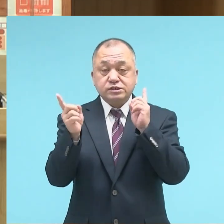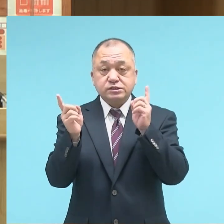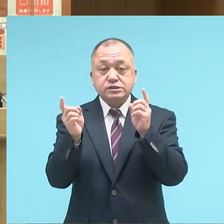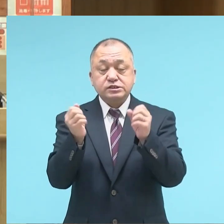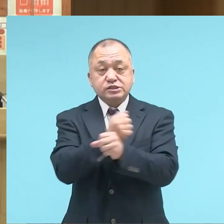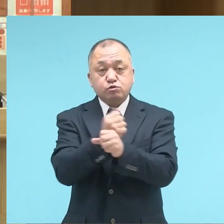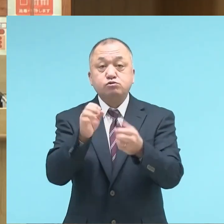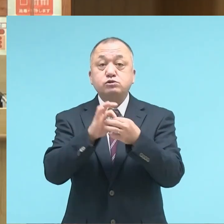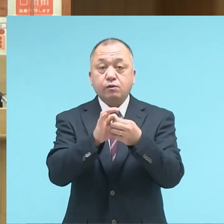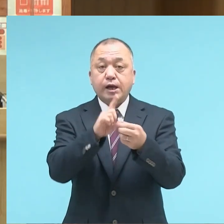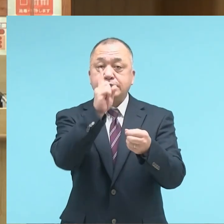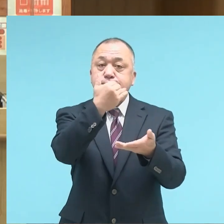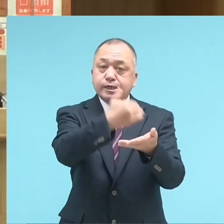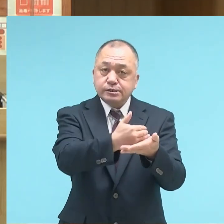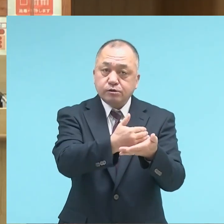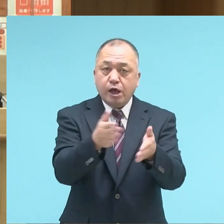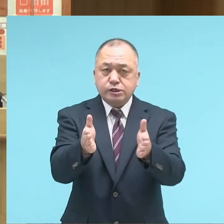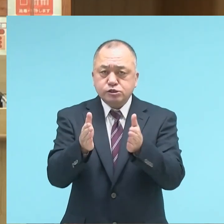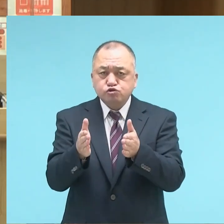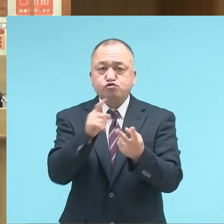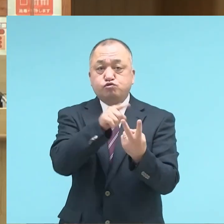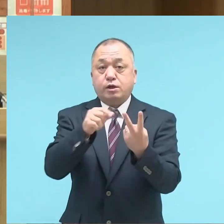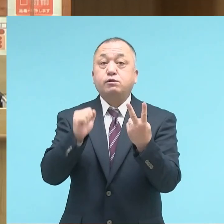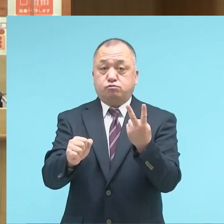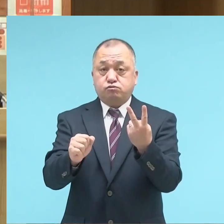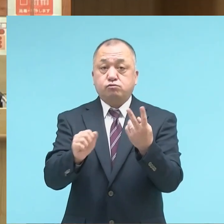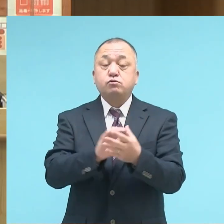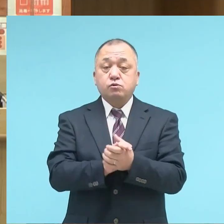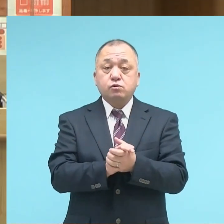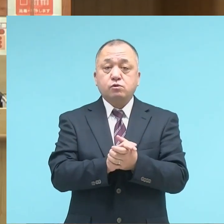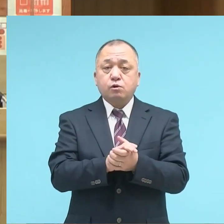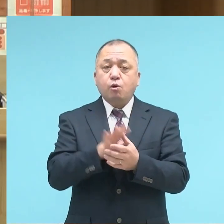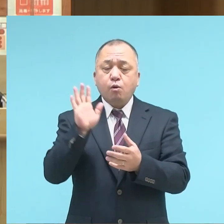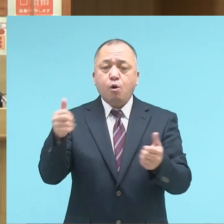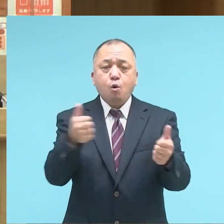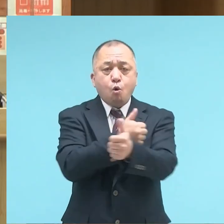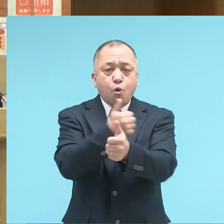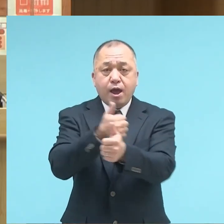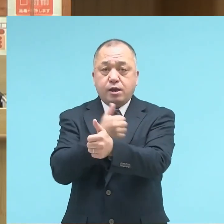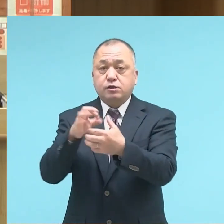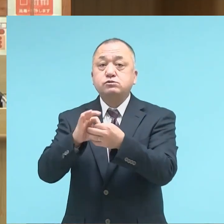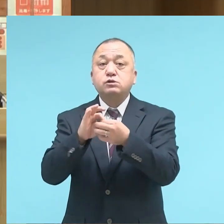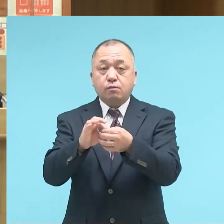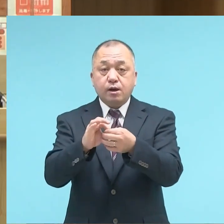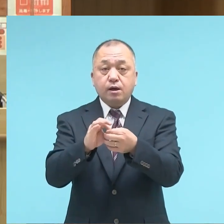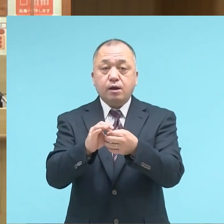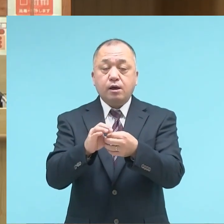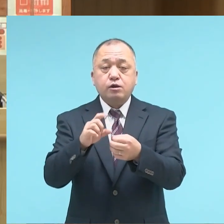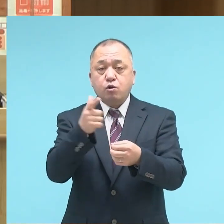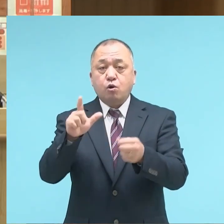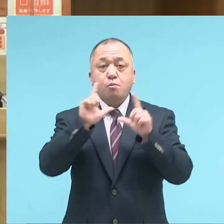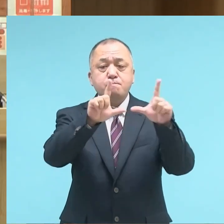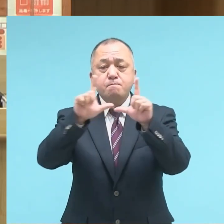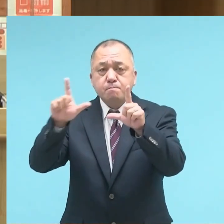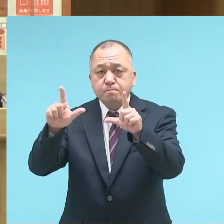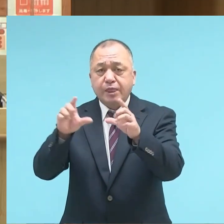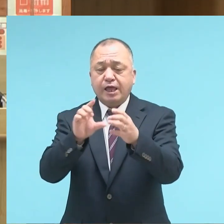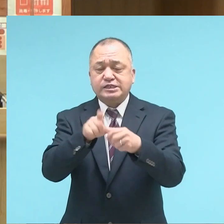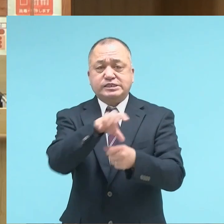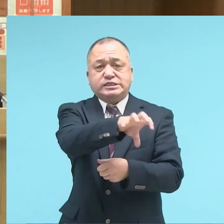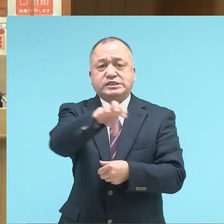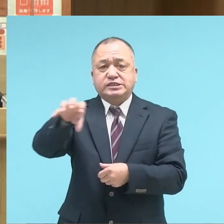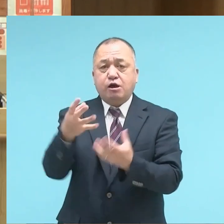やってますけども、それ以外の地域でもそういった往来ですねについていろんなメッセージを出しているところが結